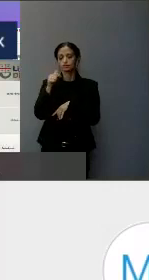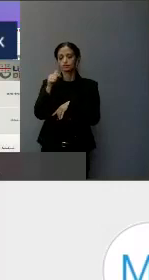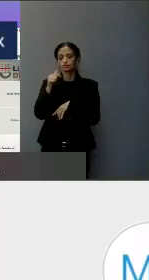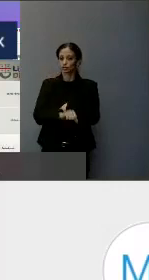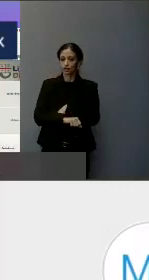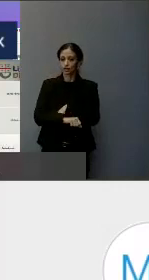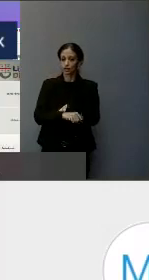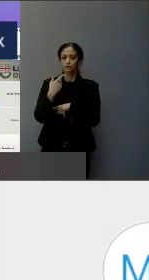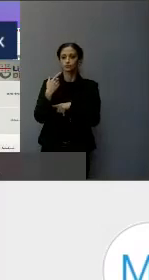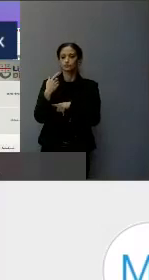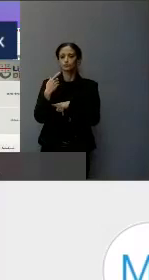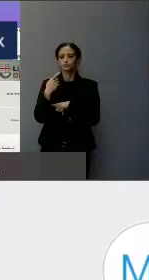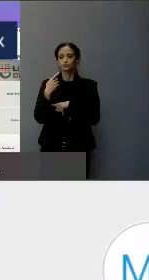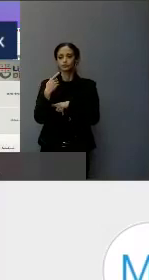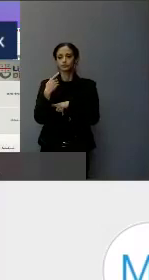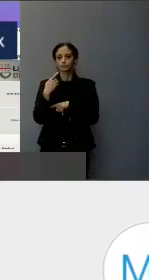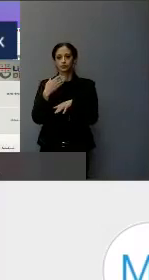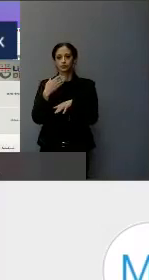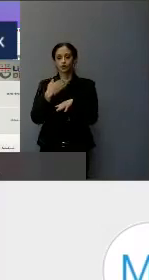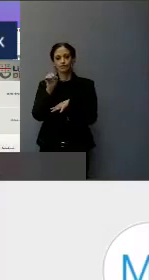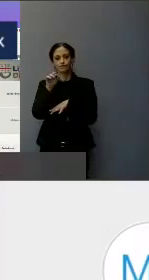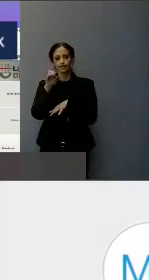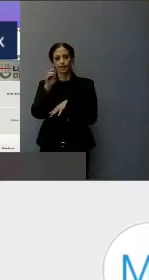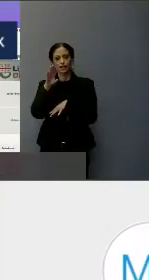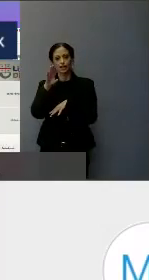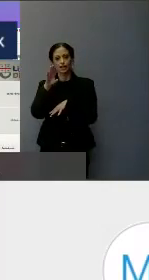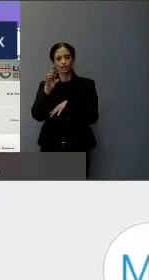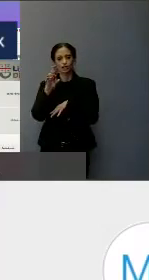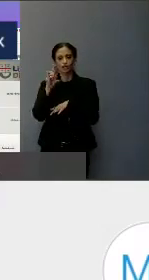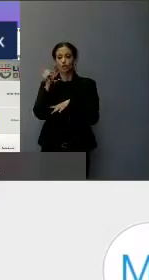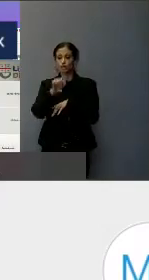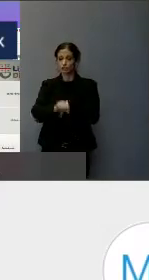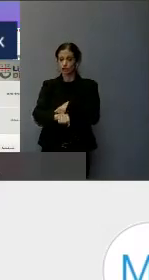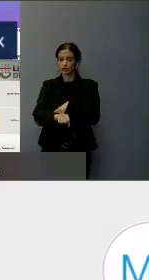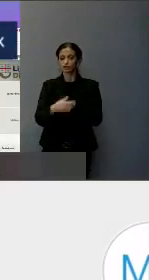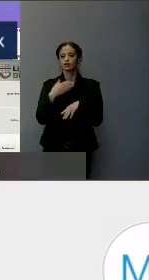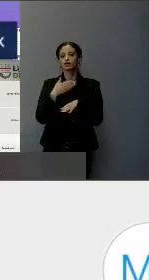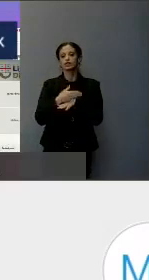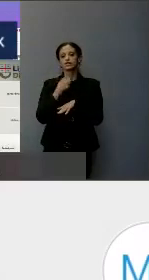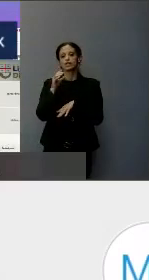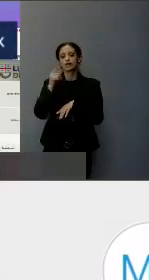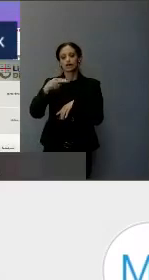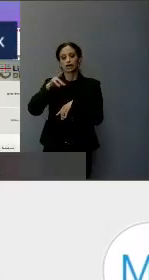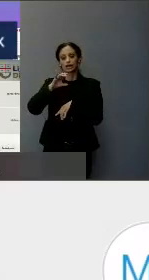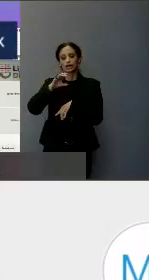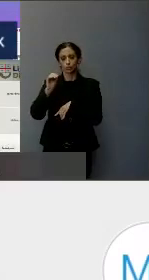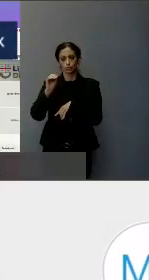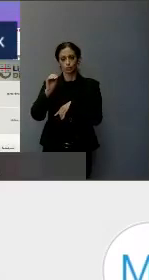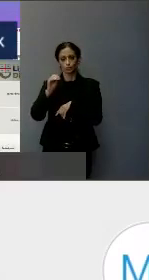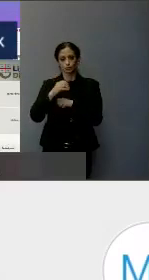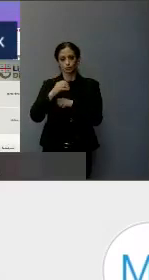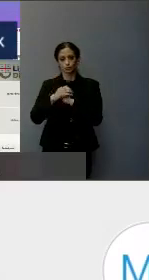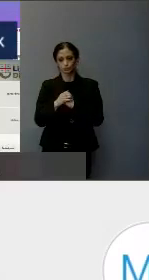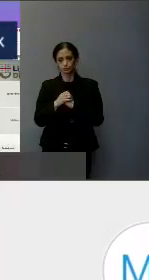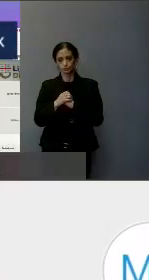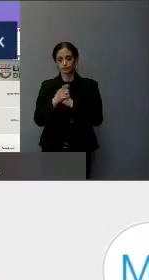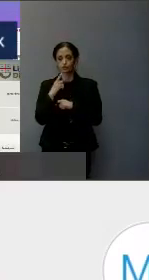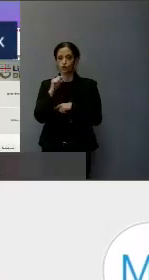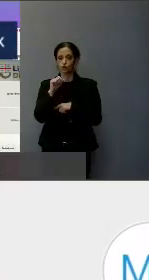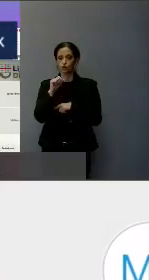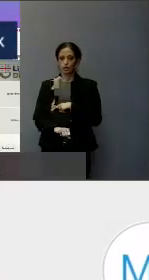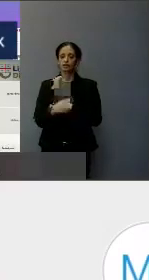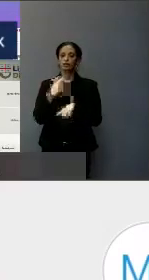contrare consigliere ferrero contraria e grillo comprare o